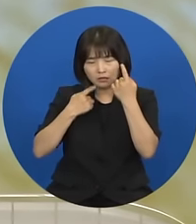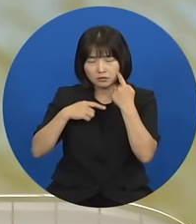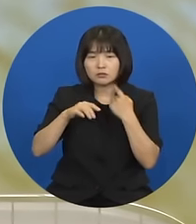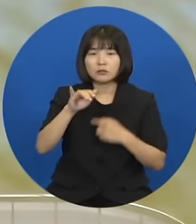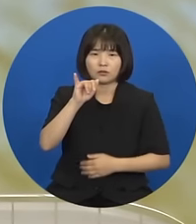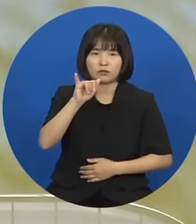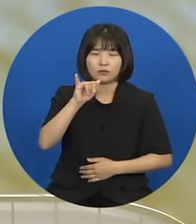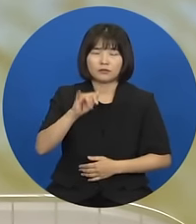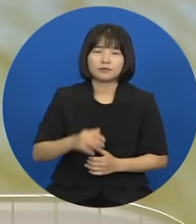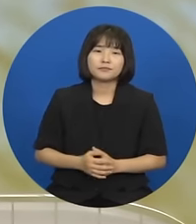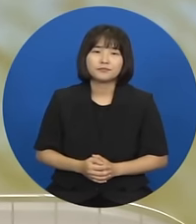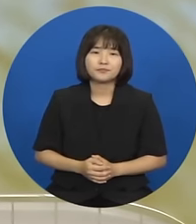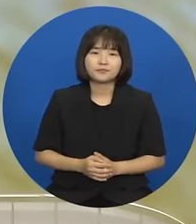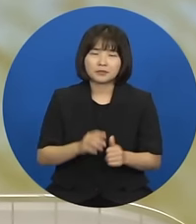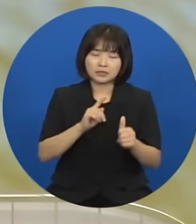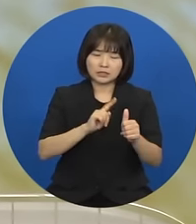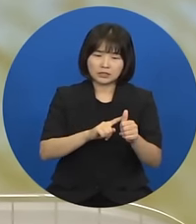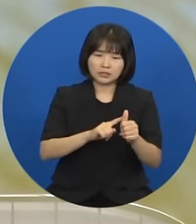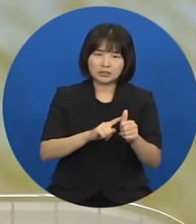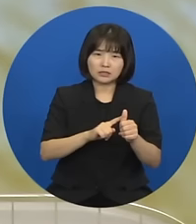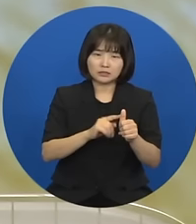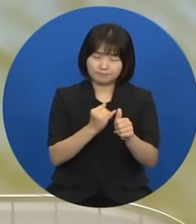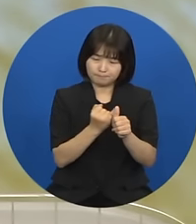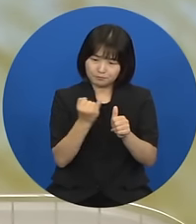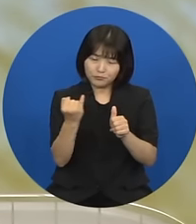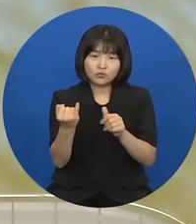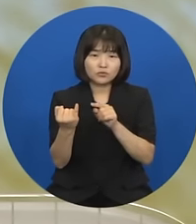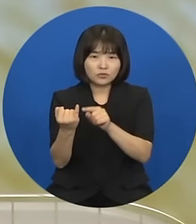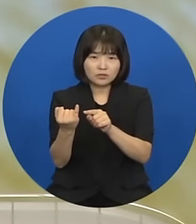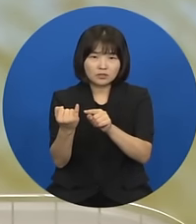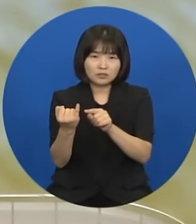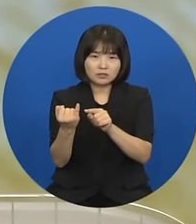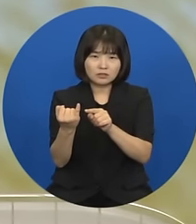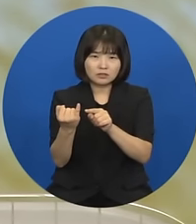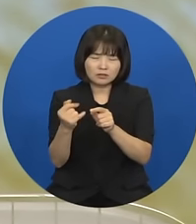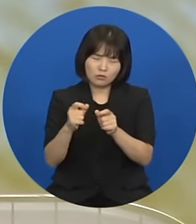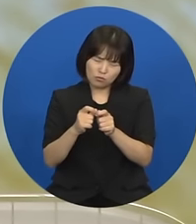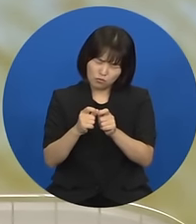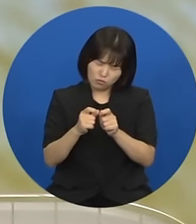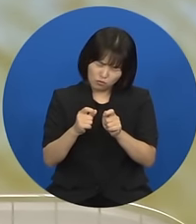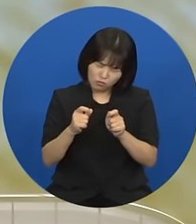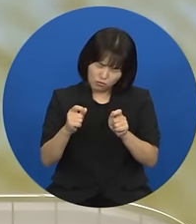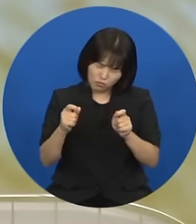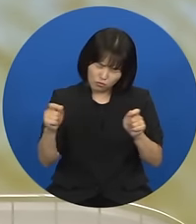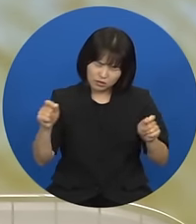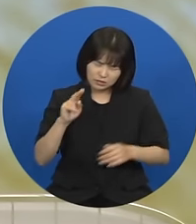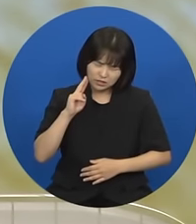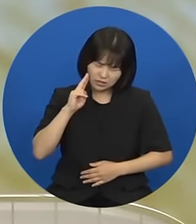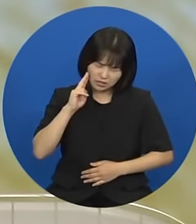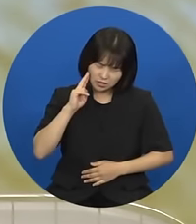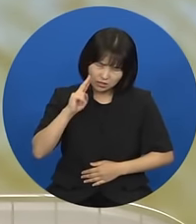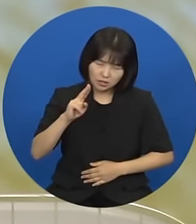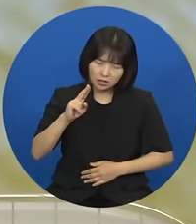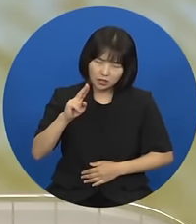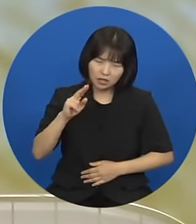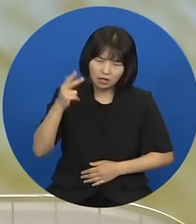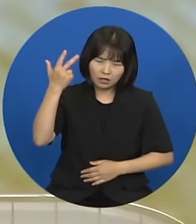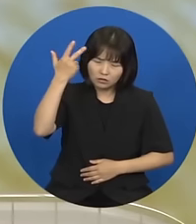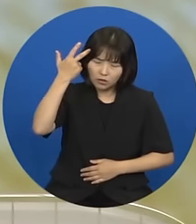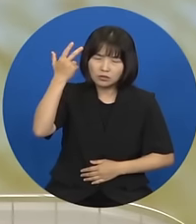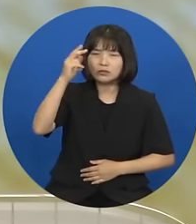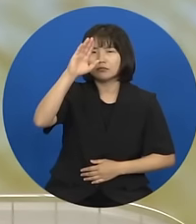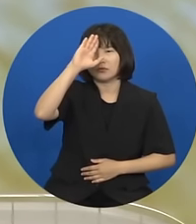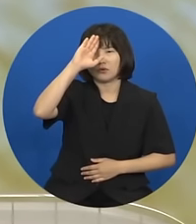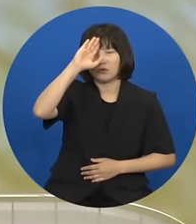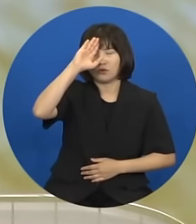있었습니다. 그의 사랑하는 아내는 참 오랜 시간 동안 심각한 정신적인 질환으로